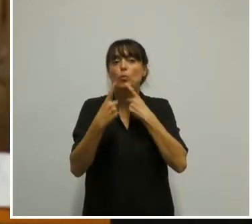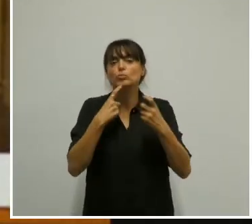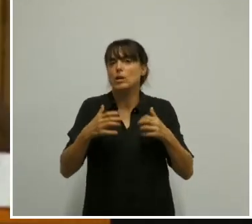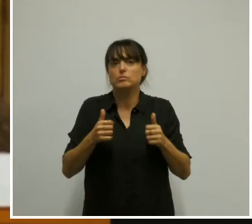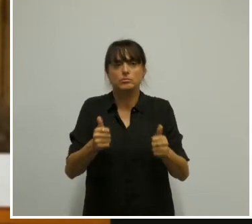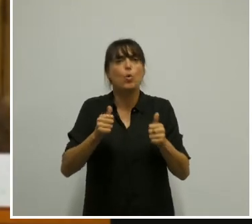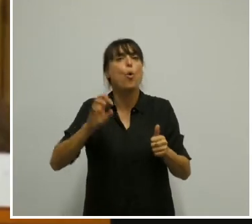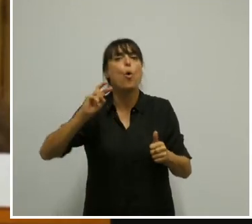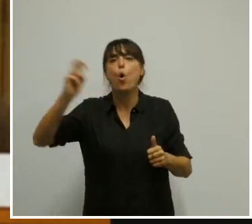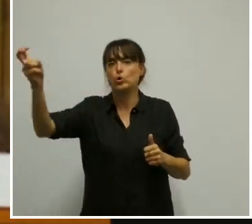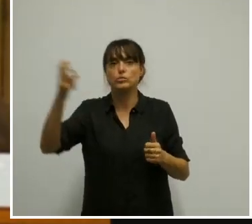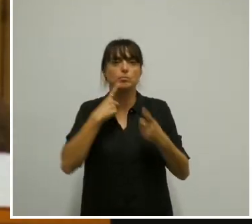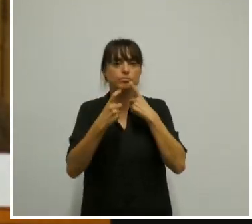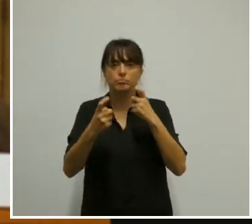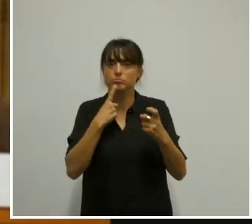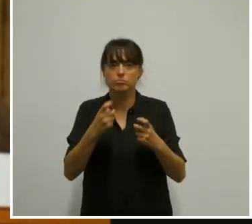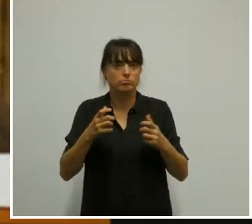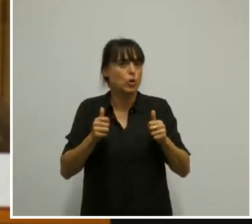ja sobre el torn de paraules final.